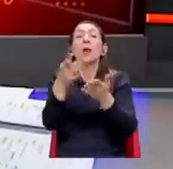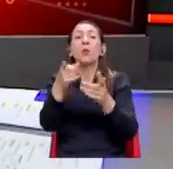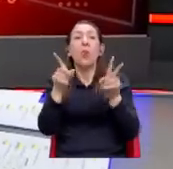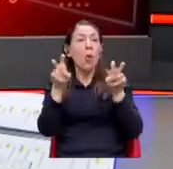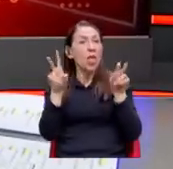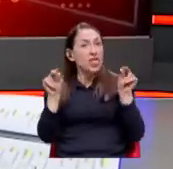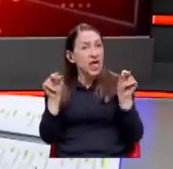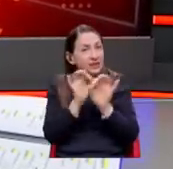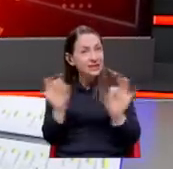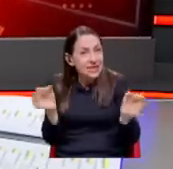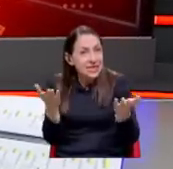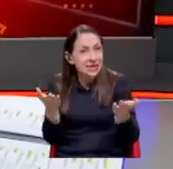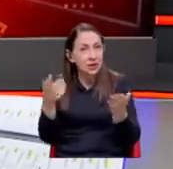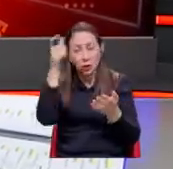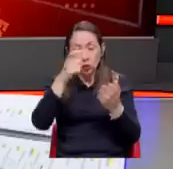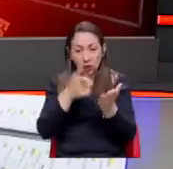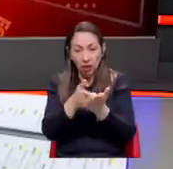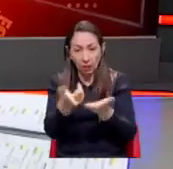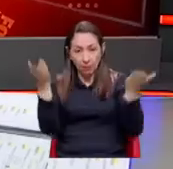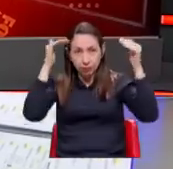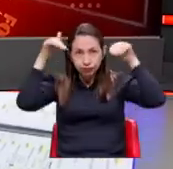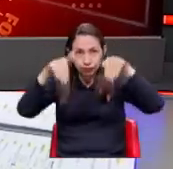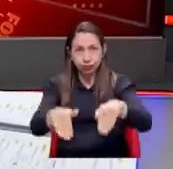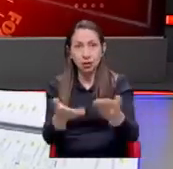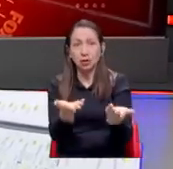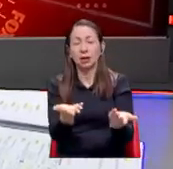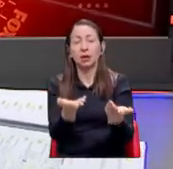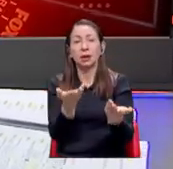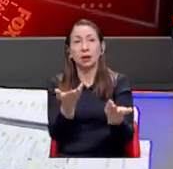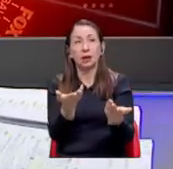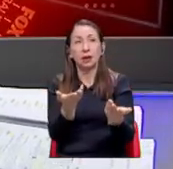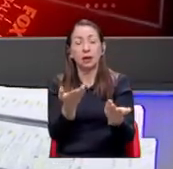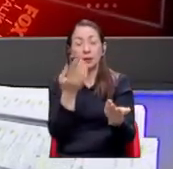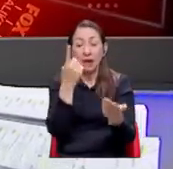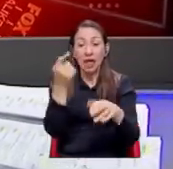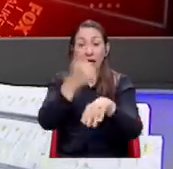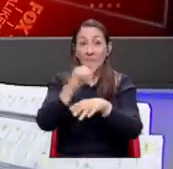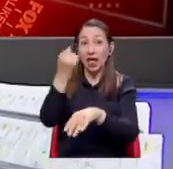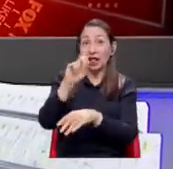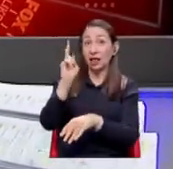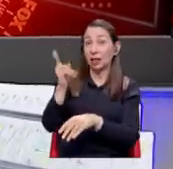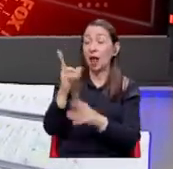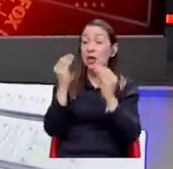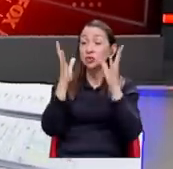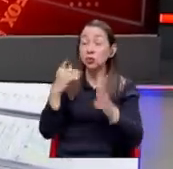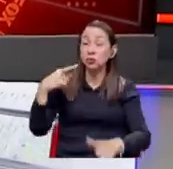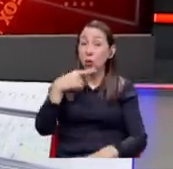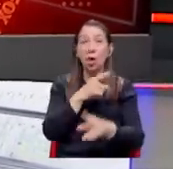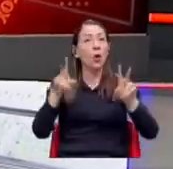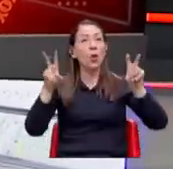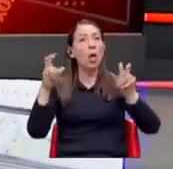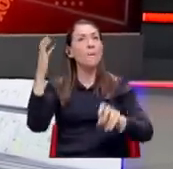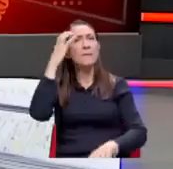konuda yetersiz. Ya ülke tarımının hali ortada bir kere zaten. İktidarı en çok zorlayan